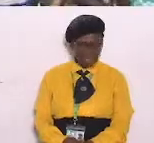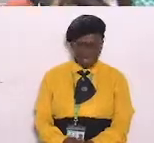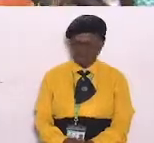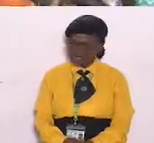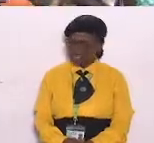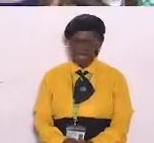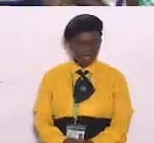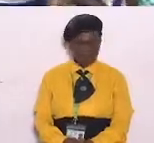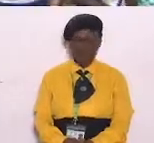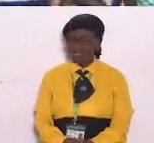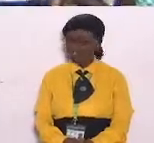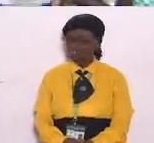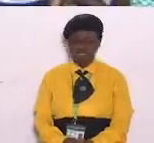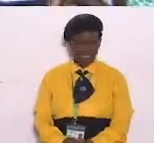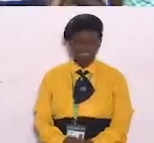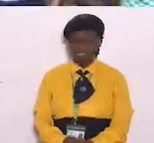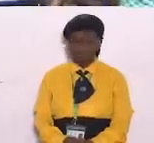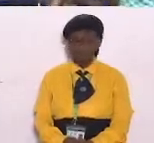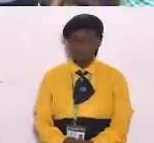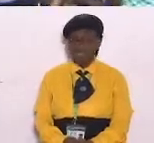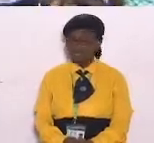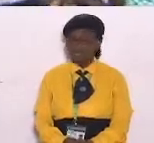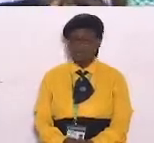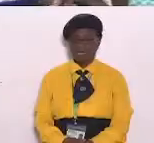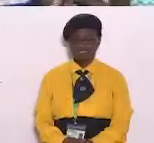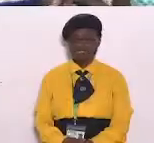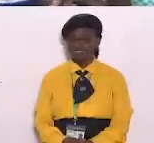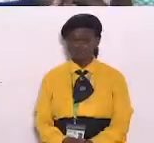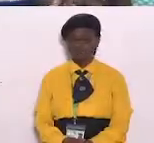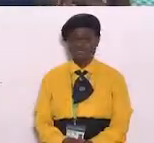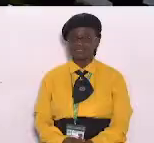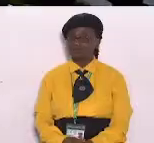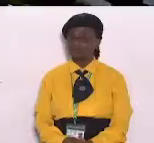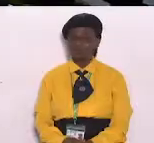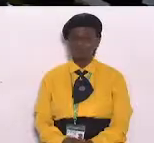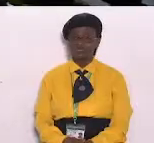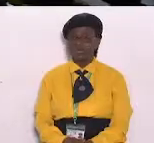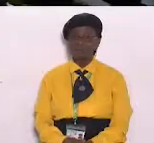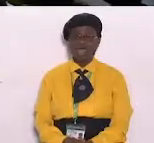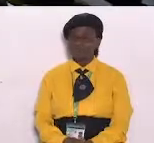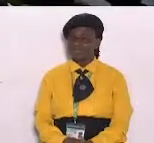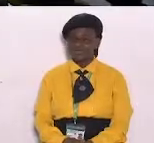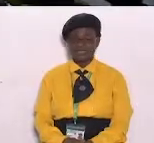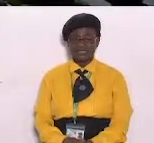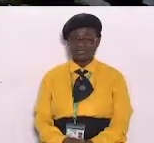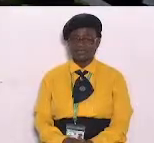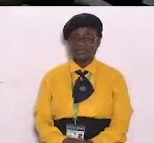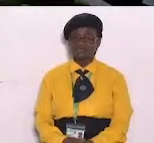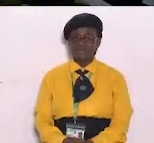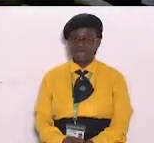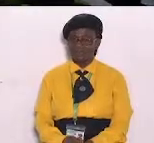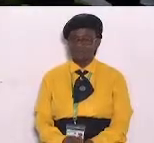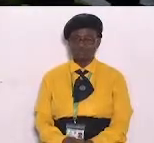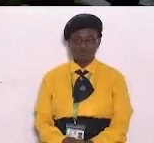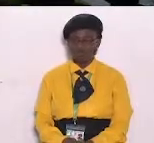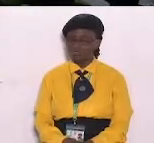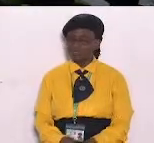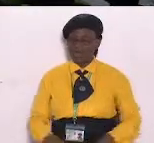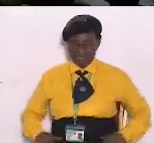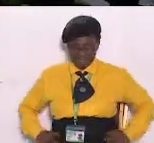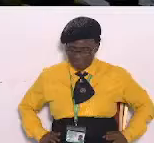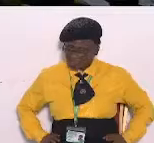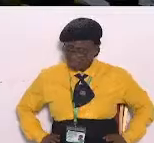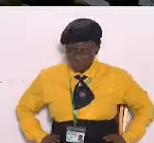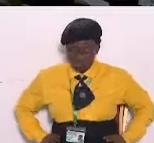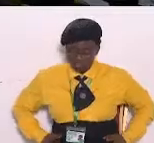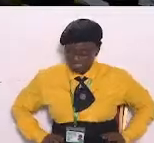vie prospérer financiellement prospérer physiquement prospérer spirituellement prospérer